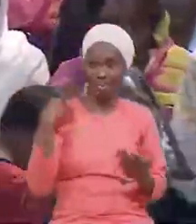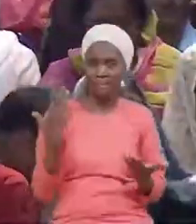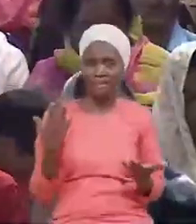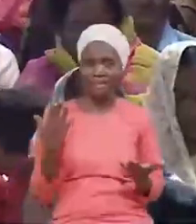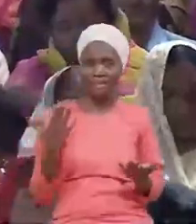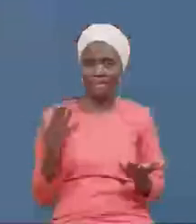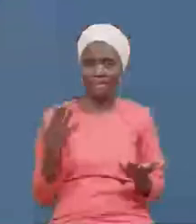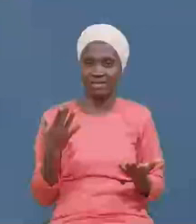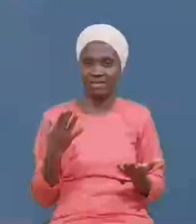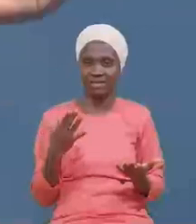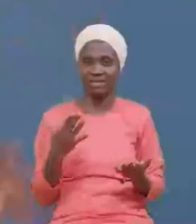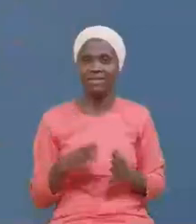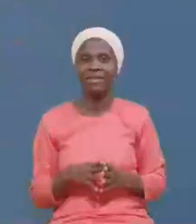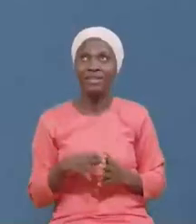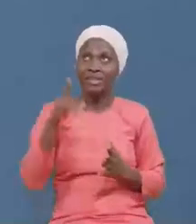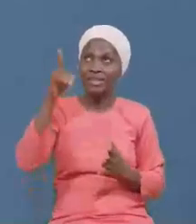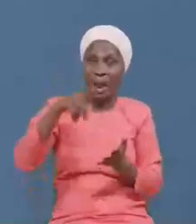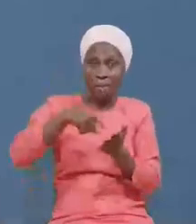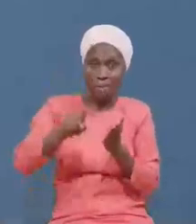Il a payé le prix pour votre salut.